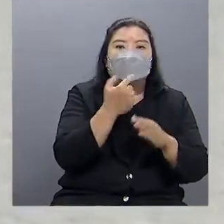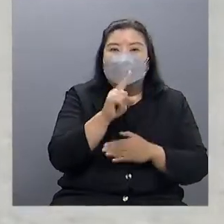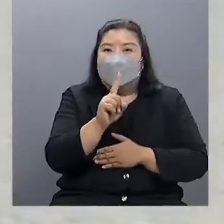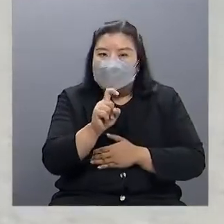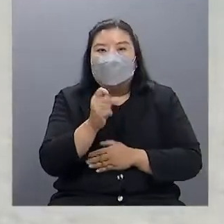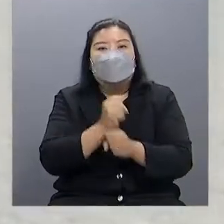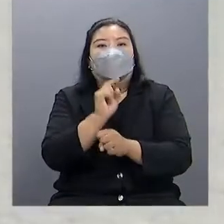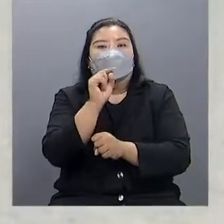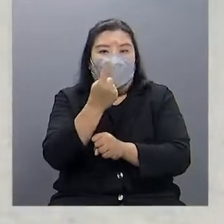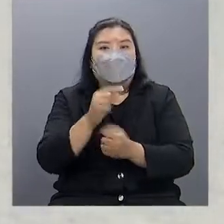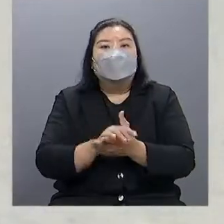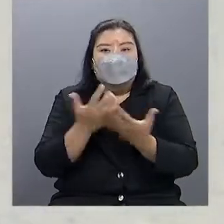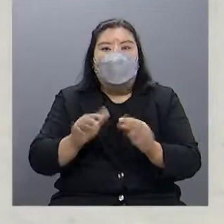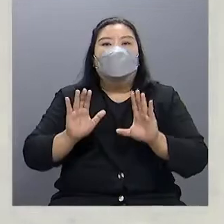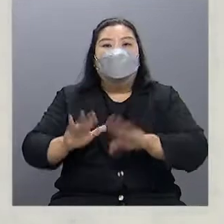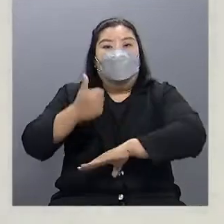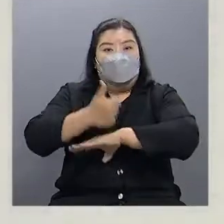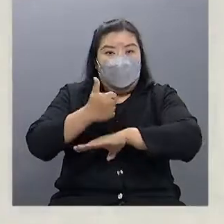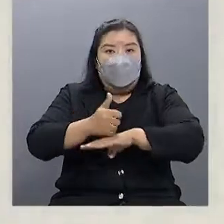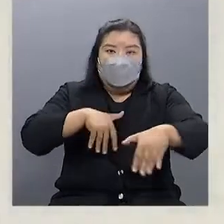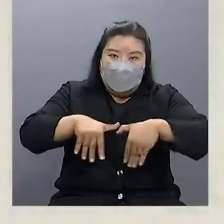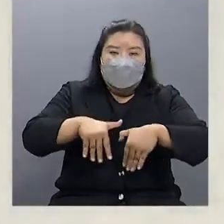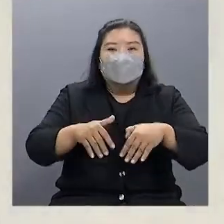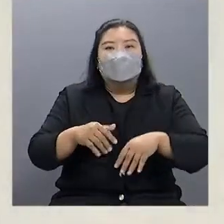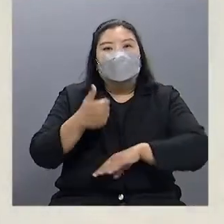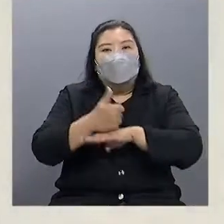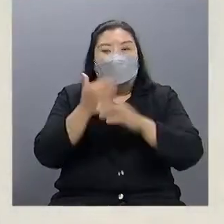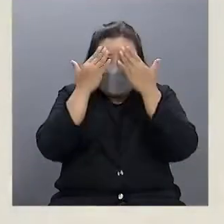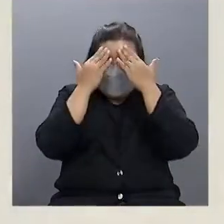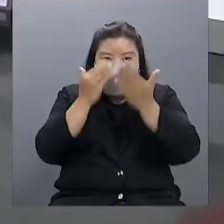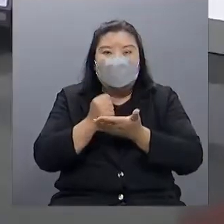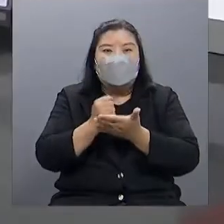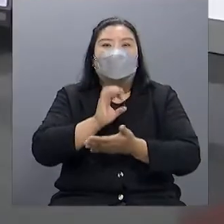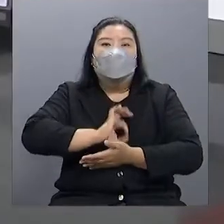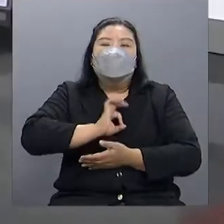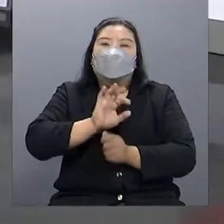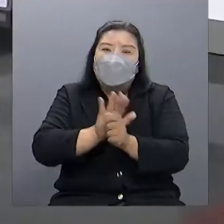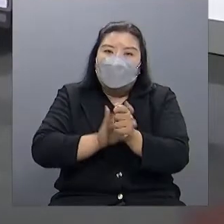ายให้กับผู้นำศาสนาผู้นำชุมชนนั้นมีการช่วยเหลือเยียวยาด้านจิตใจต่อไปค่ะ ค่ะขอบคุณค่ะ